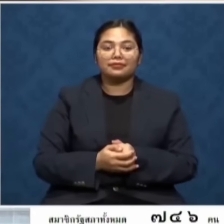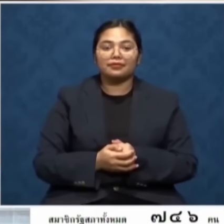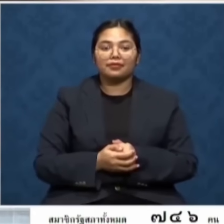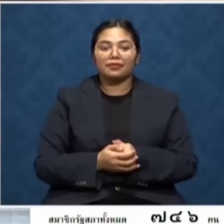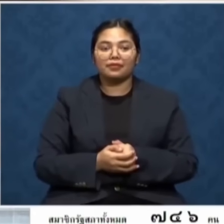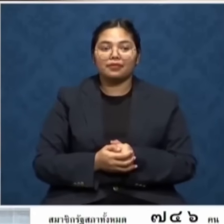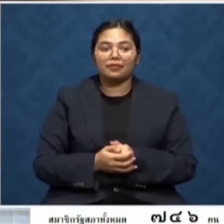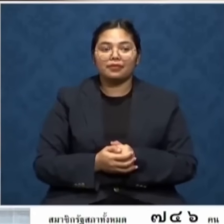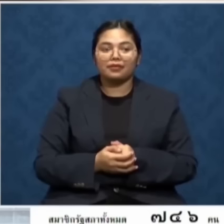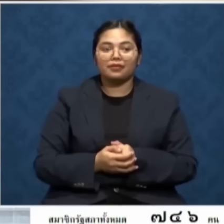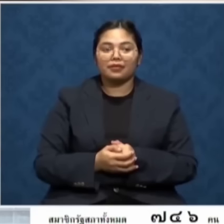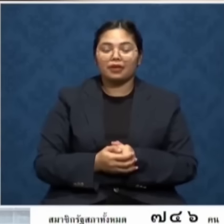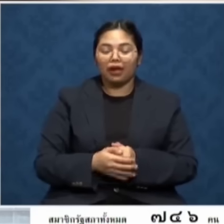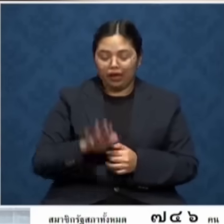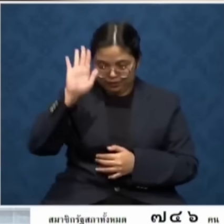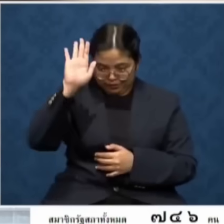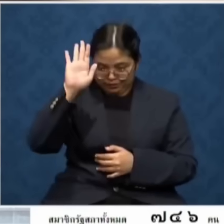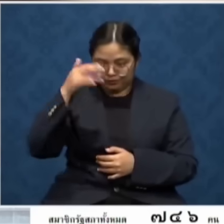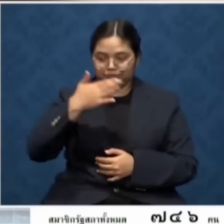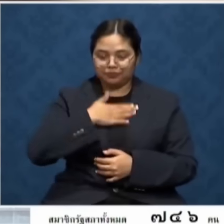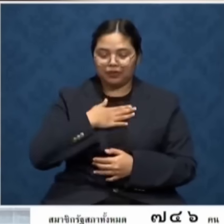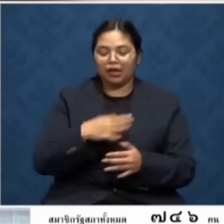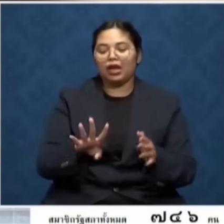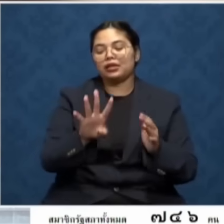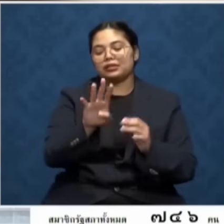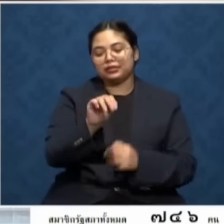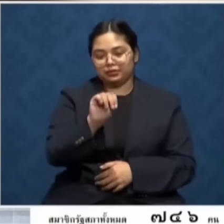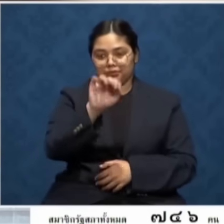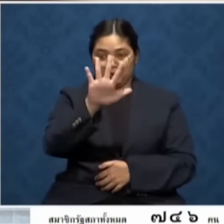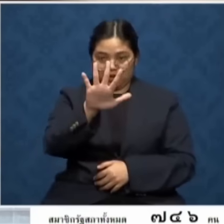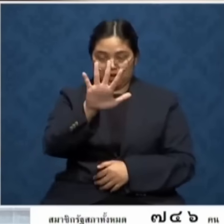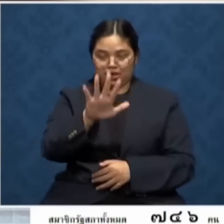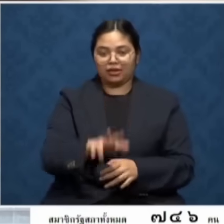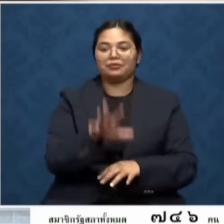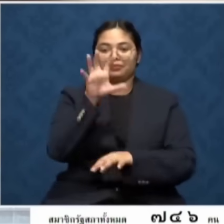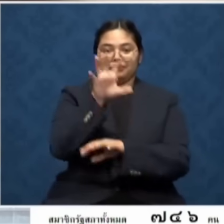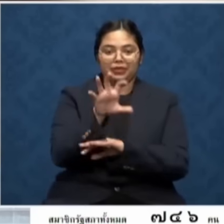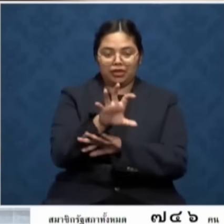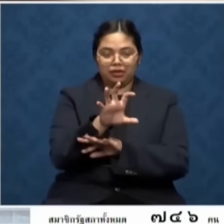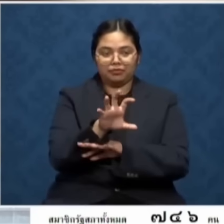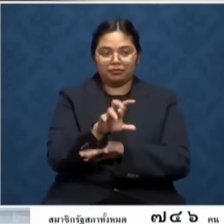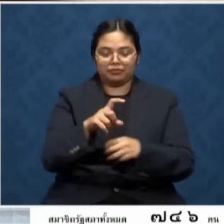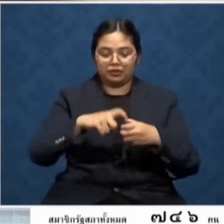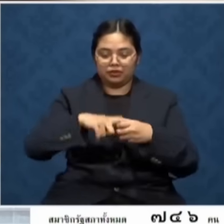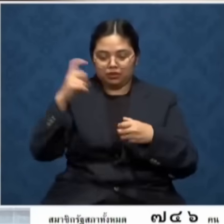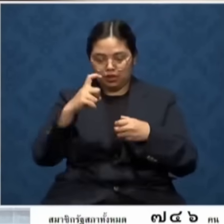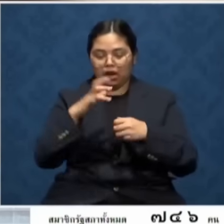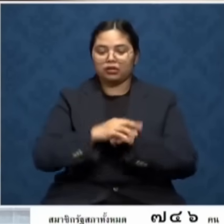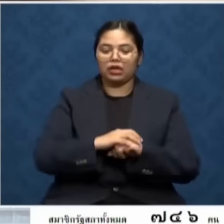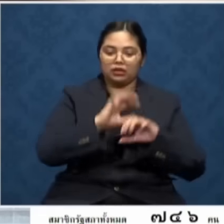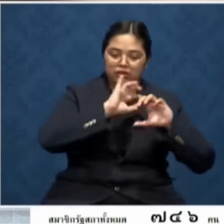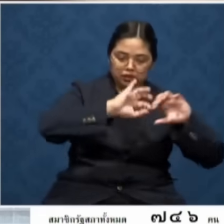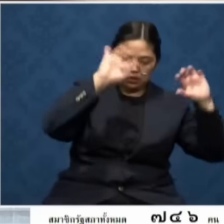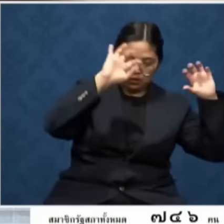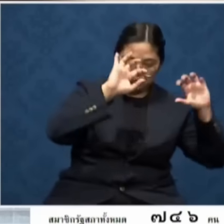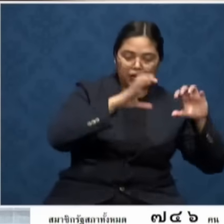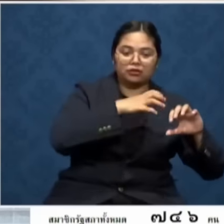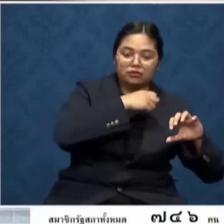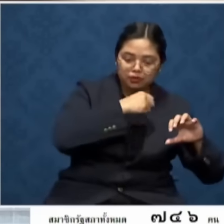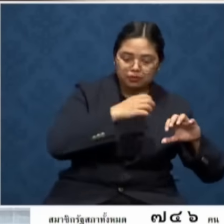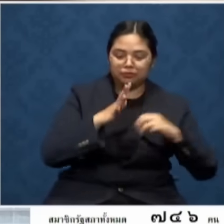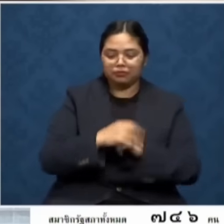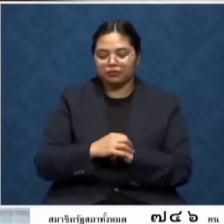เช่นเดิมค่ะข้อที่45ต้องถอนทั้งรัฐบาลส้มหล่นและนายกส้มหล่นนะ